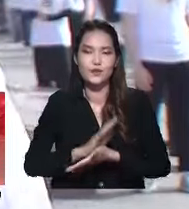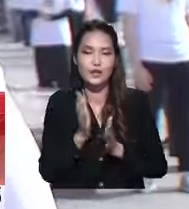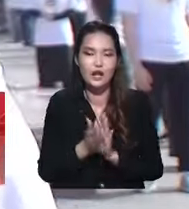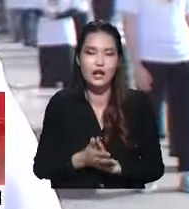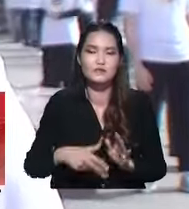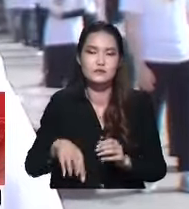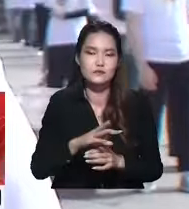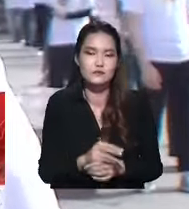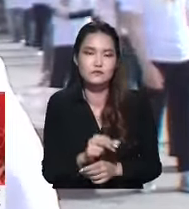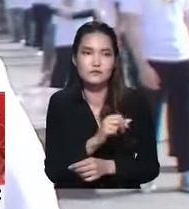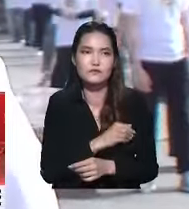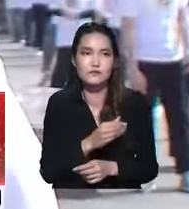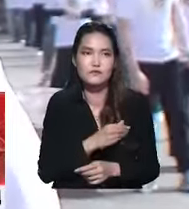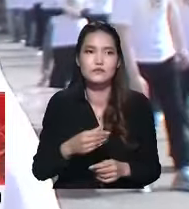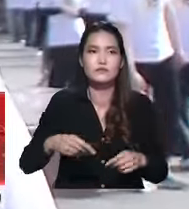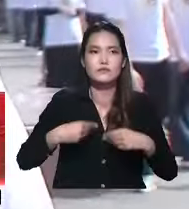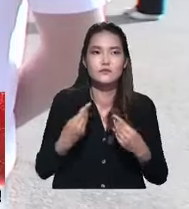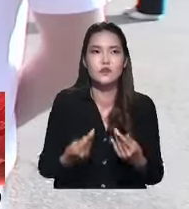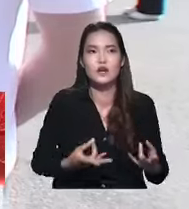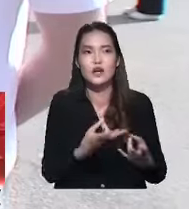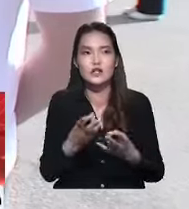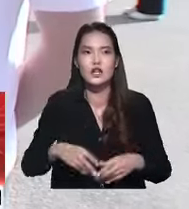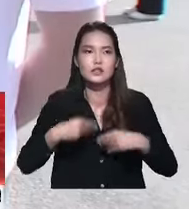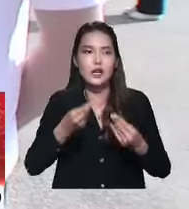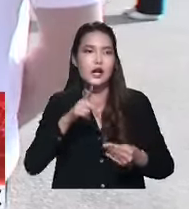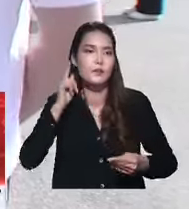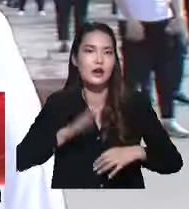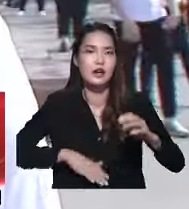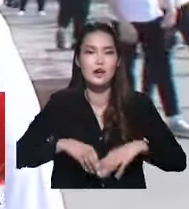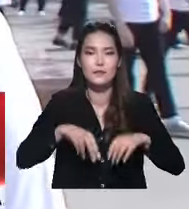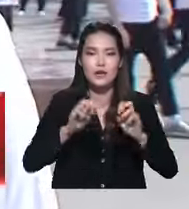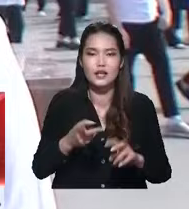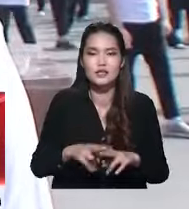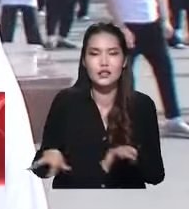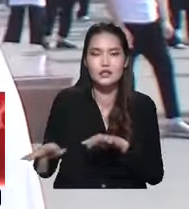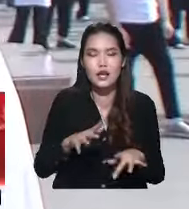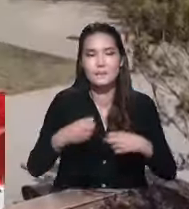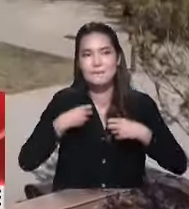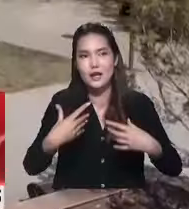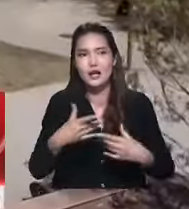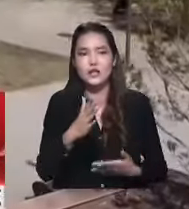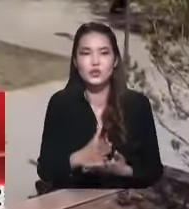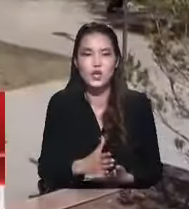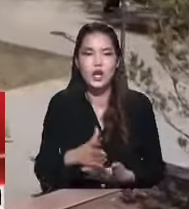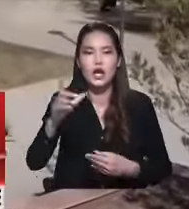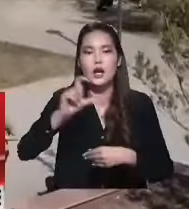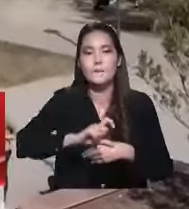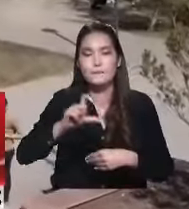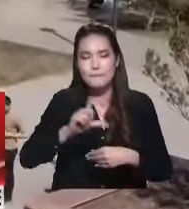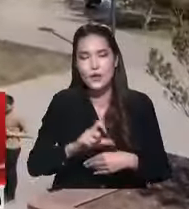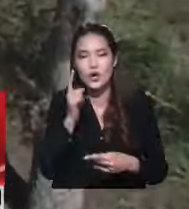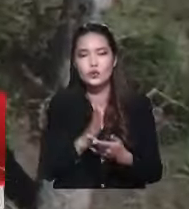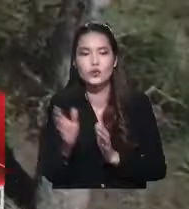накануне 79-летия Великой Победы. Приглашаем всю молодежь нашей страны на это торжественное мероприятие. Экологическую эстафету